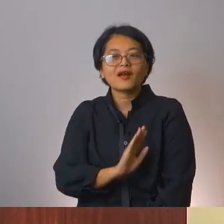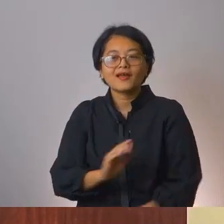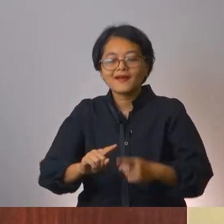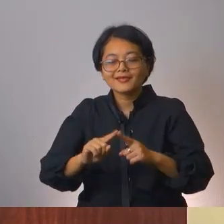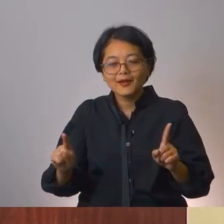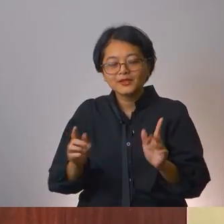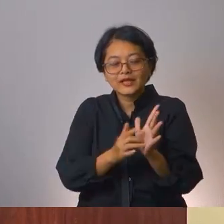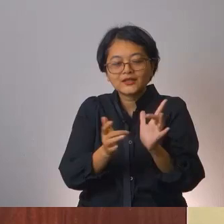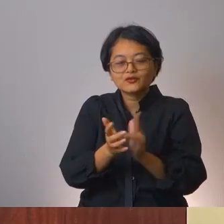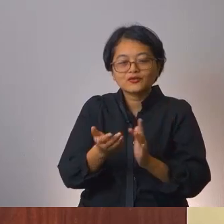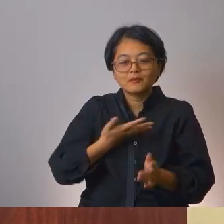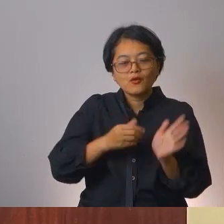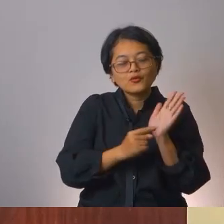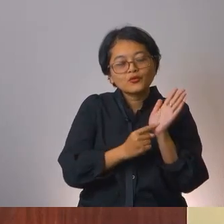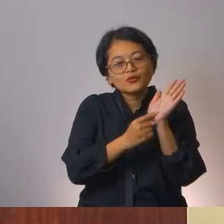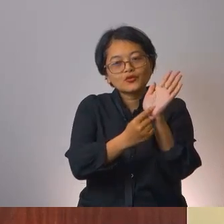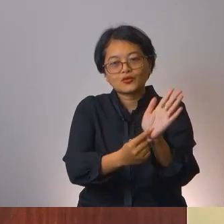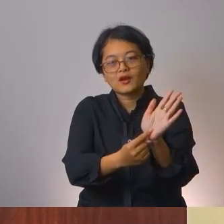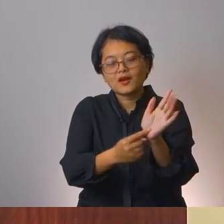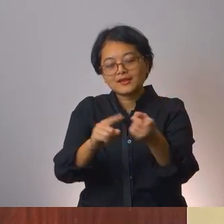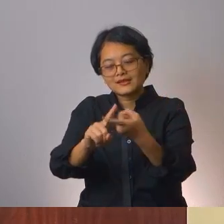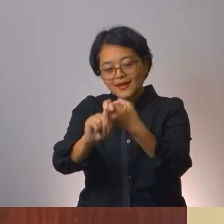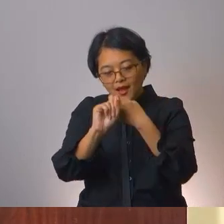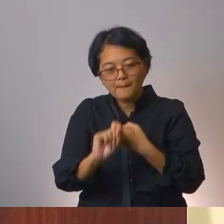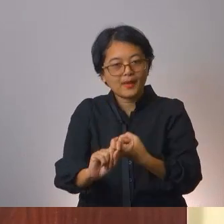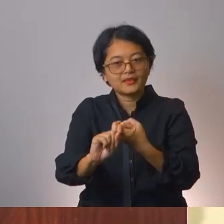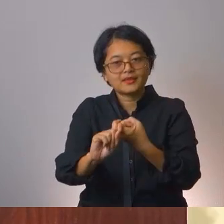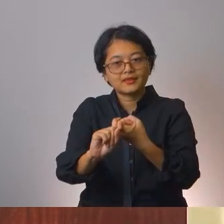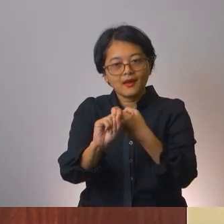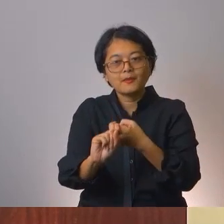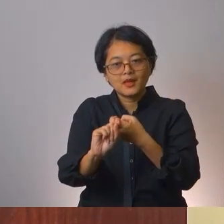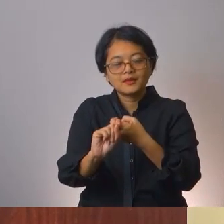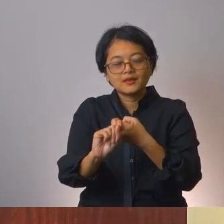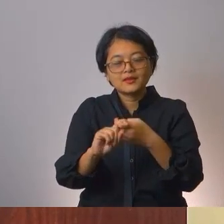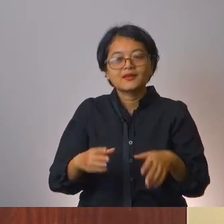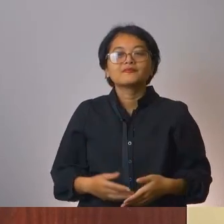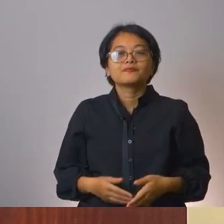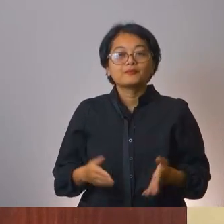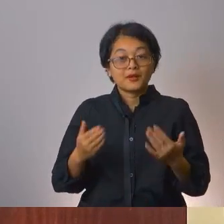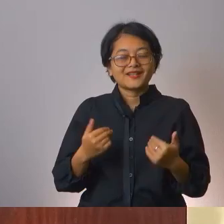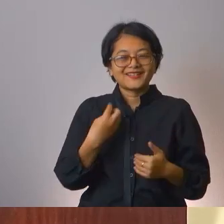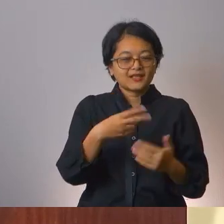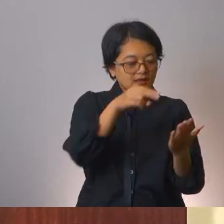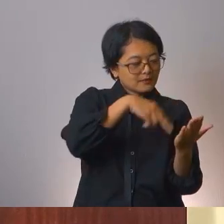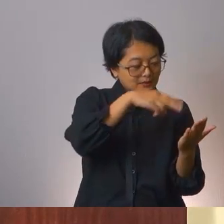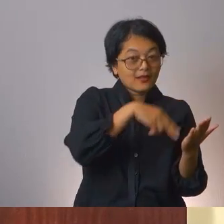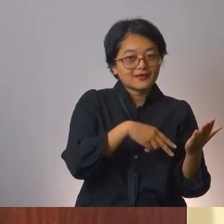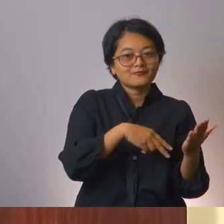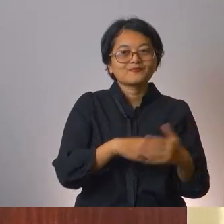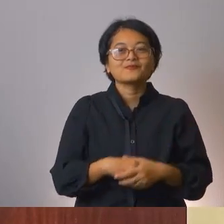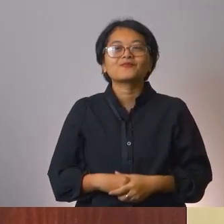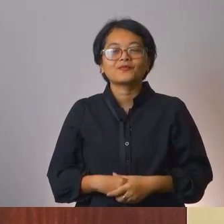sahabat dengan sahabat yang lainnya. Mari kita lihat prosesi pembasuhan ini,